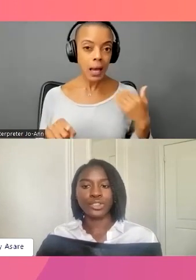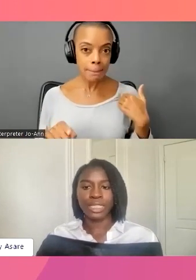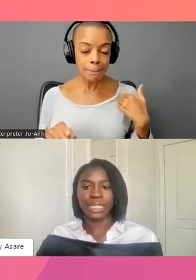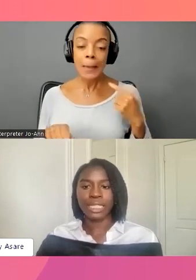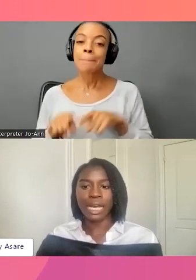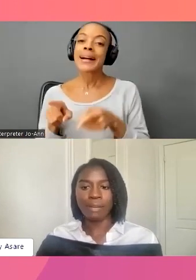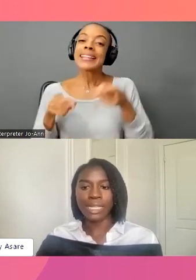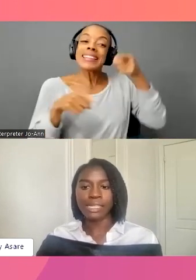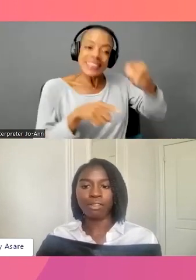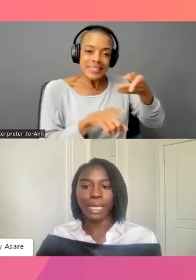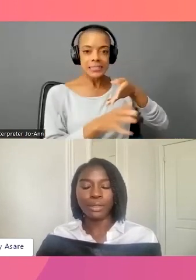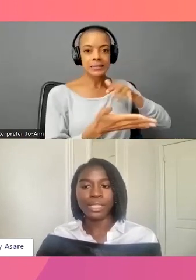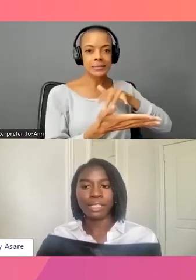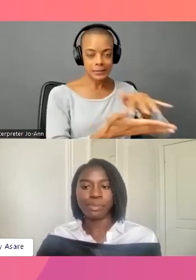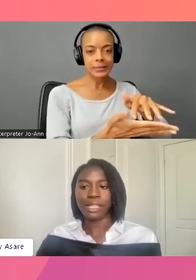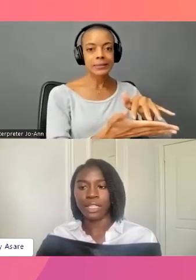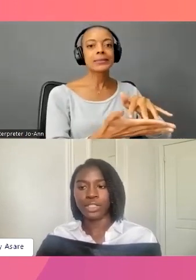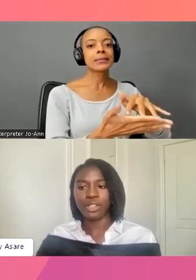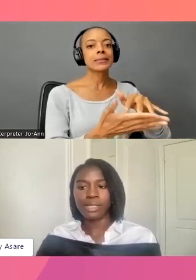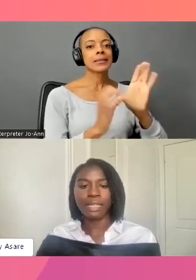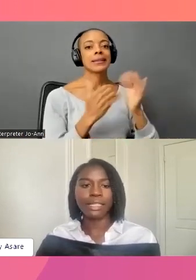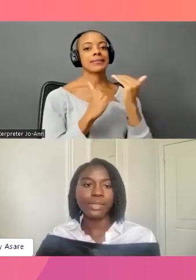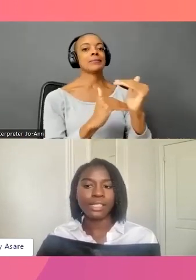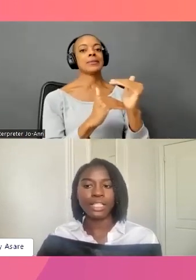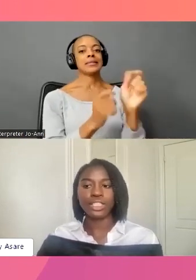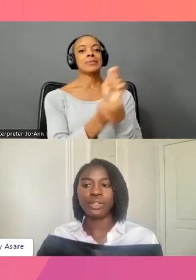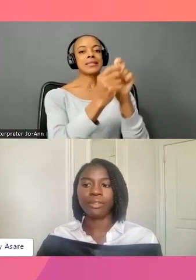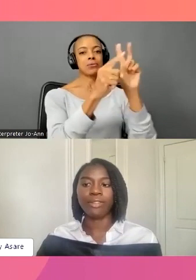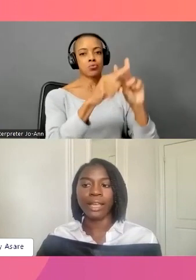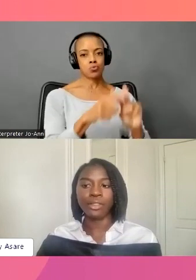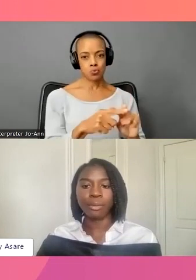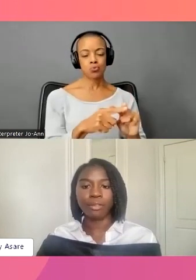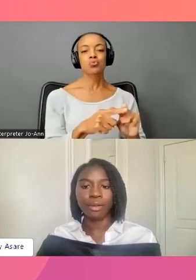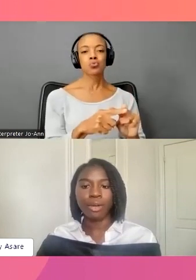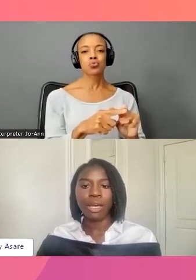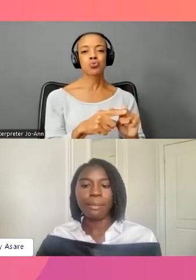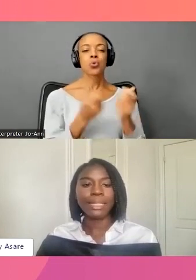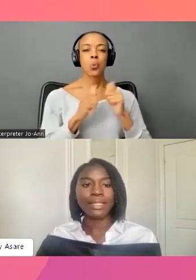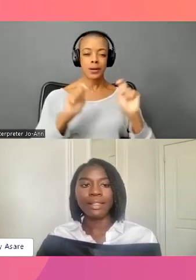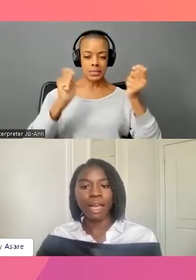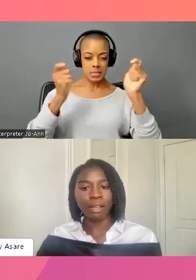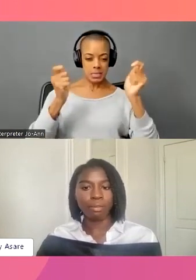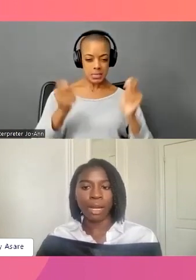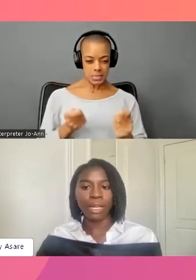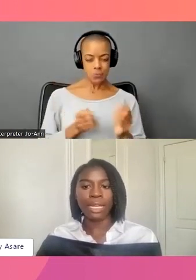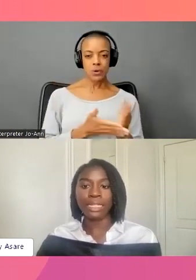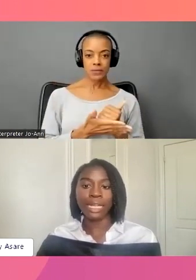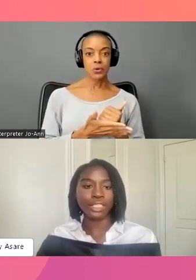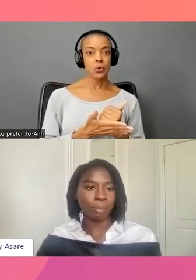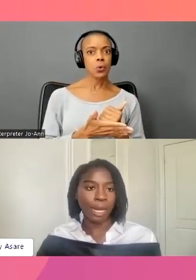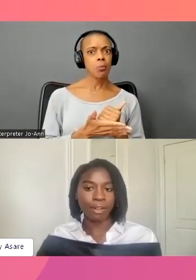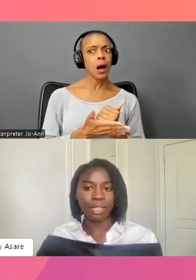ou de VC. Il s'agit simplement de termes spécifiques que nous